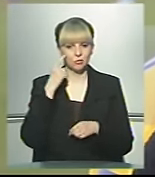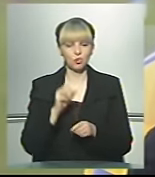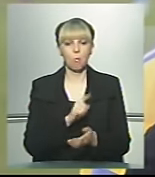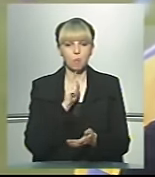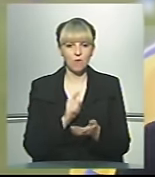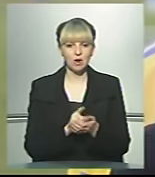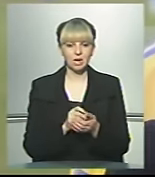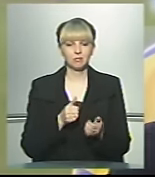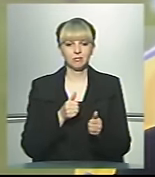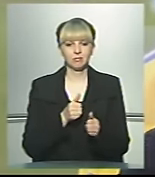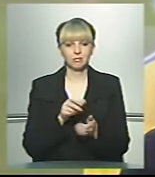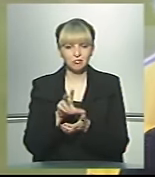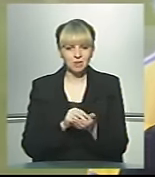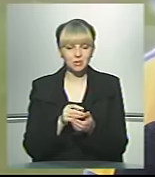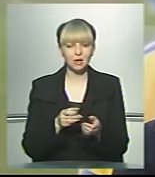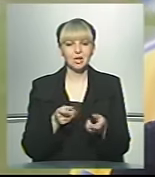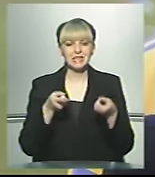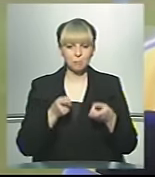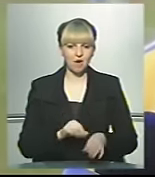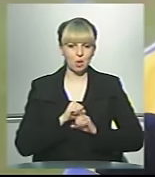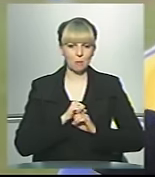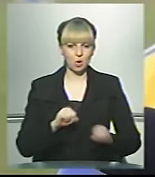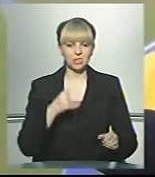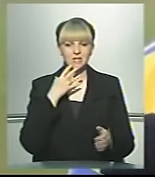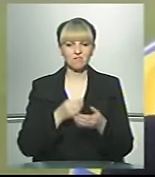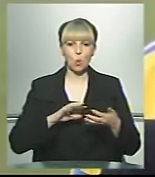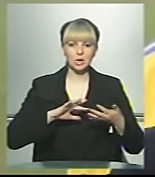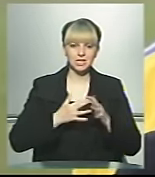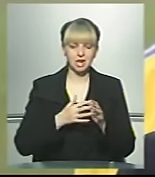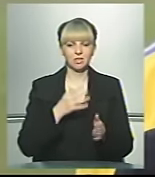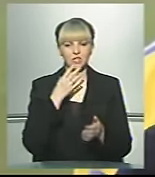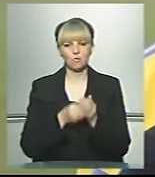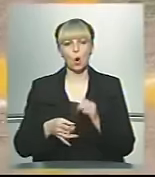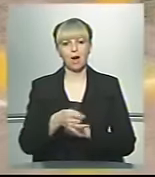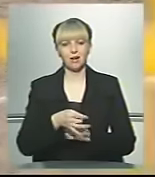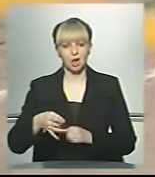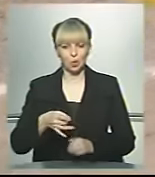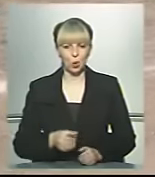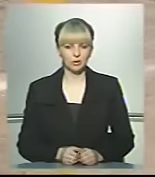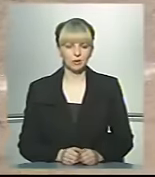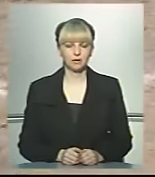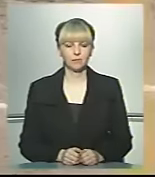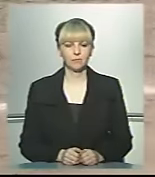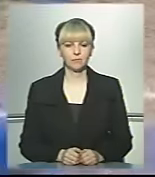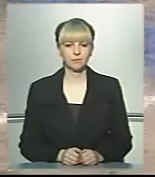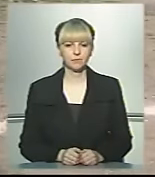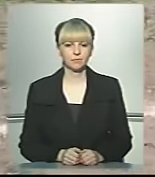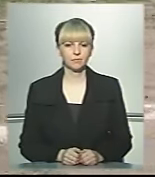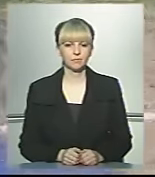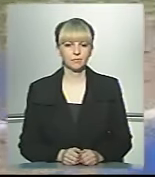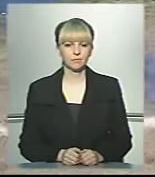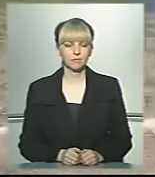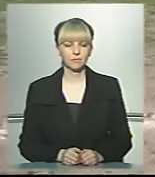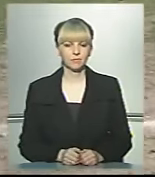повинні наслідувати всі справжні патріоти в своїх селах, в своїх районах. Наталія Синюсик, Володимир